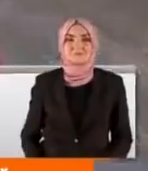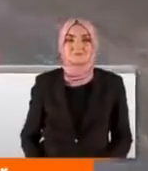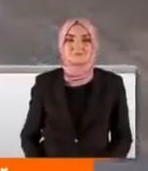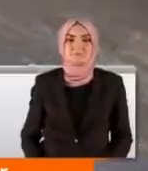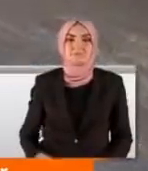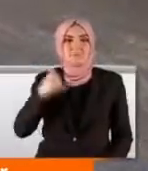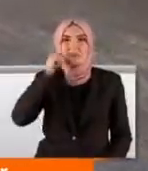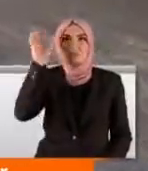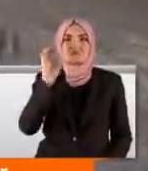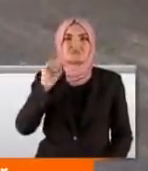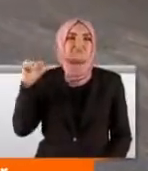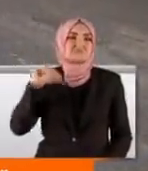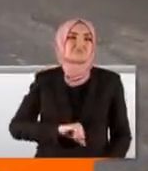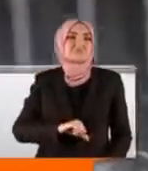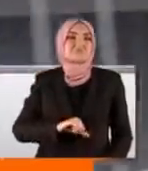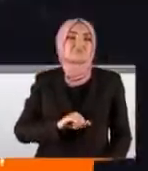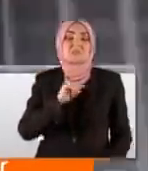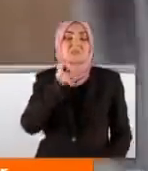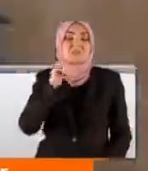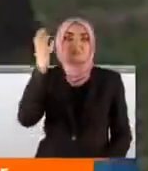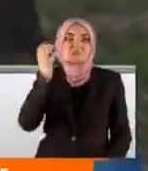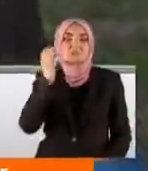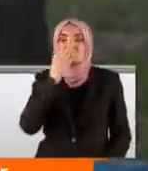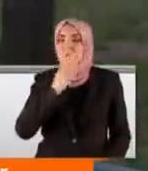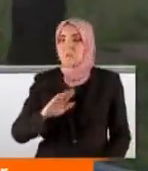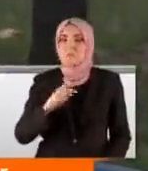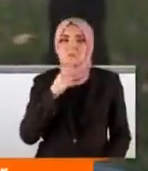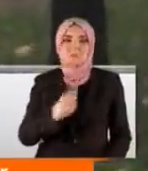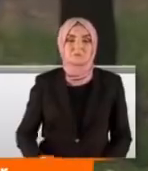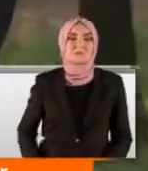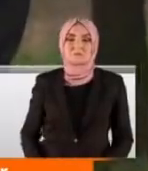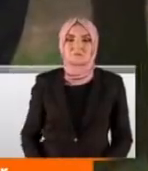Çekmiyor ki buralarda. Telefon çekmiyor. Hiç çekmiyor.